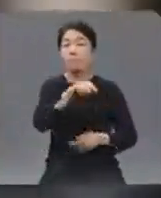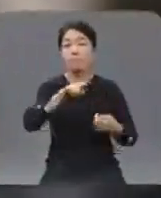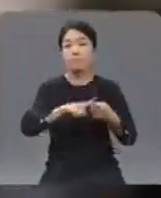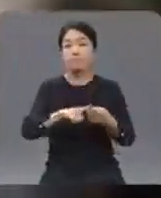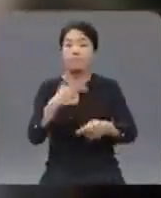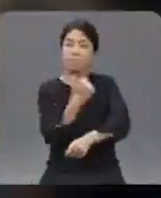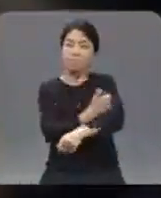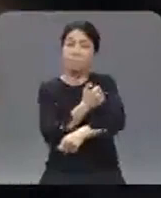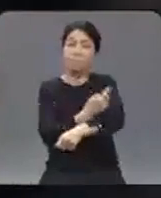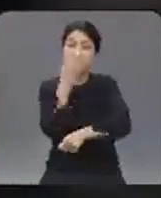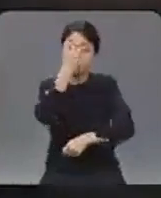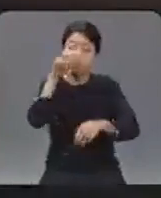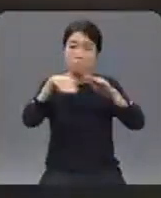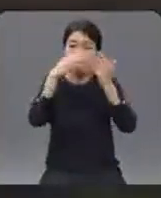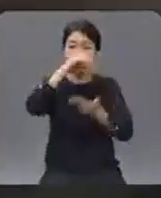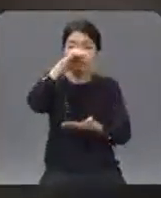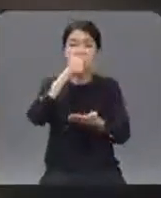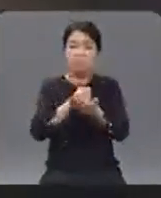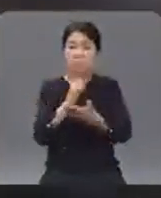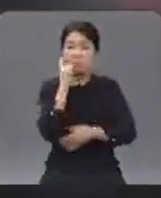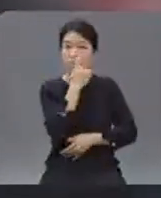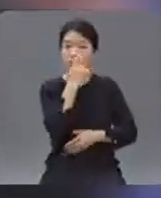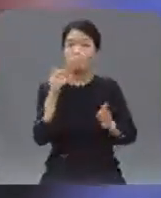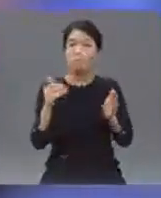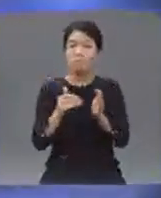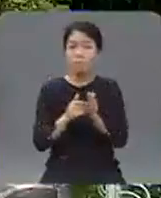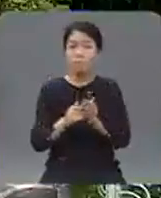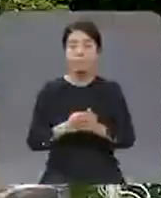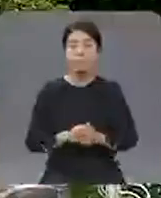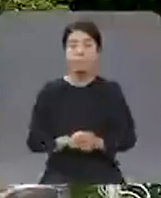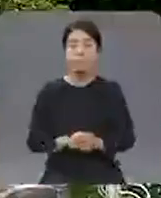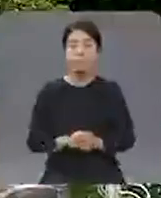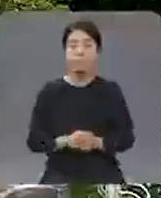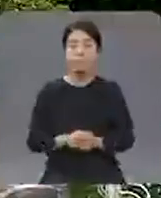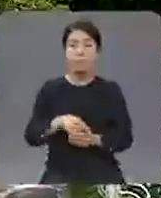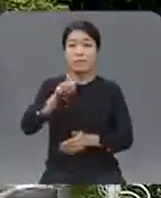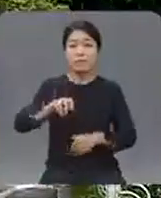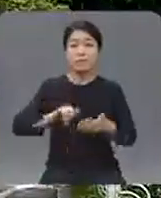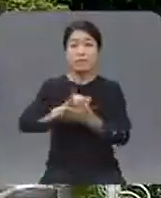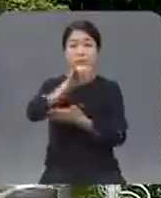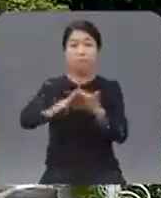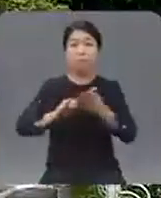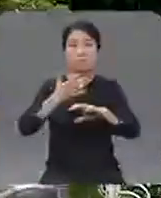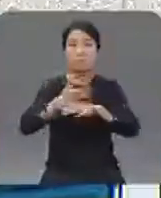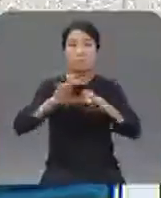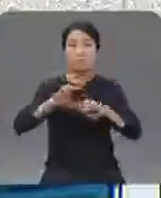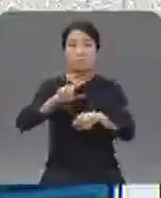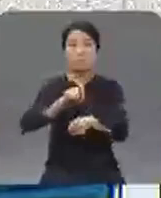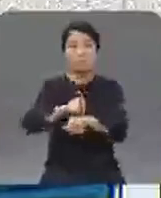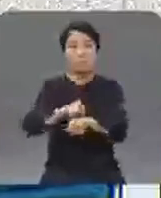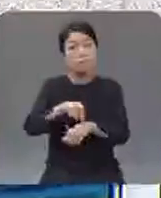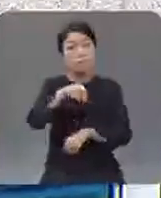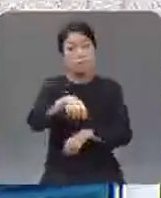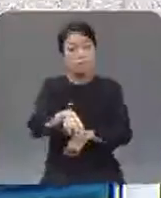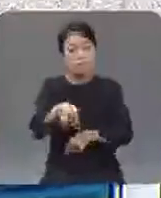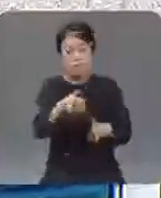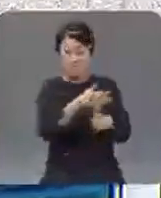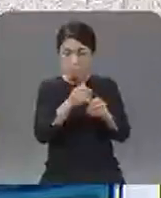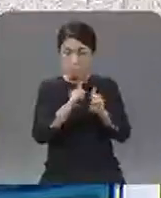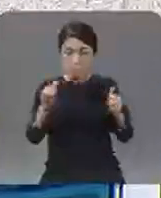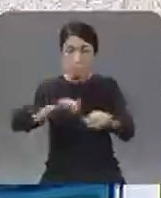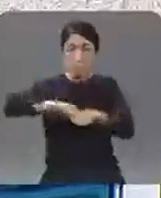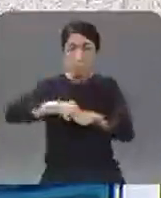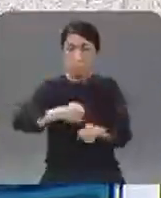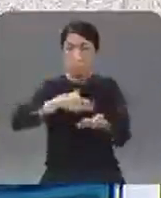대한 마약 검사에서는 모두 음성으로 확인됐습니다 광주 출입국 외국인 사무소는 적발된 이들을